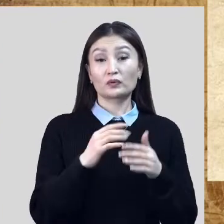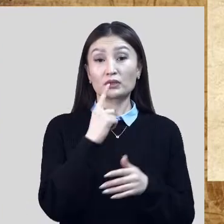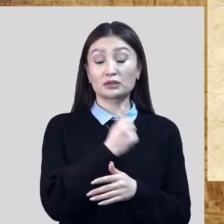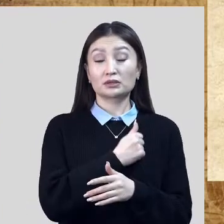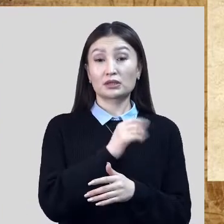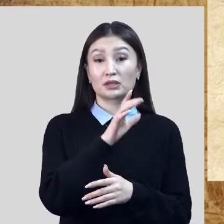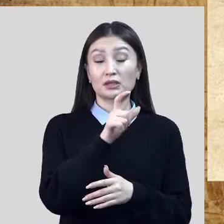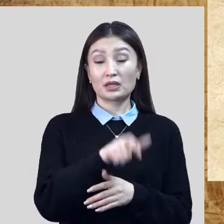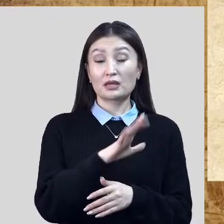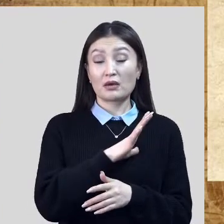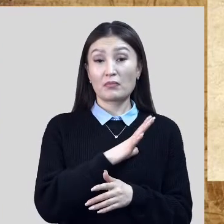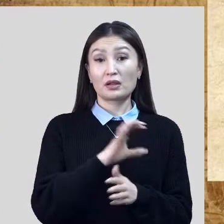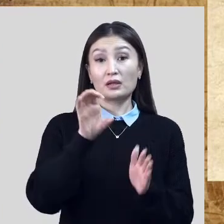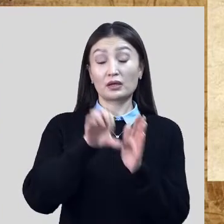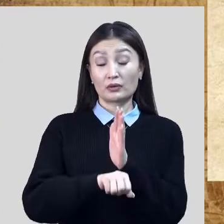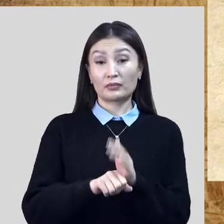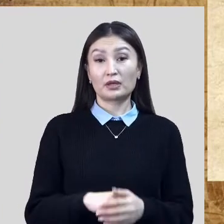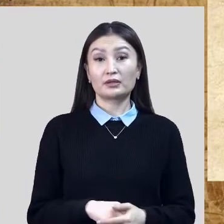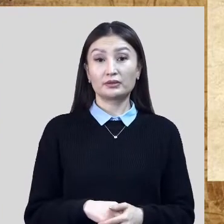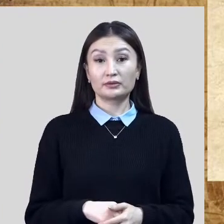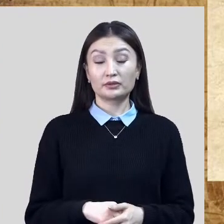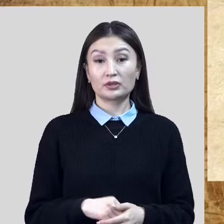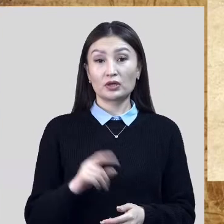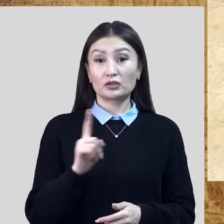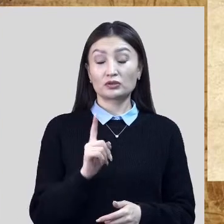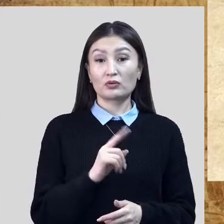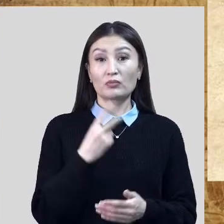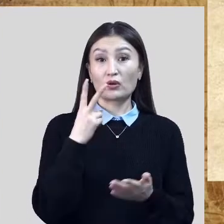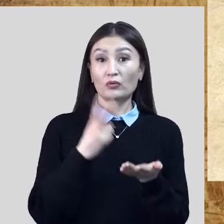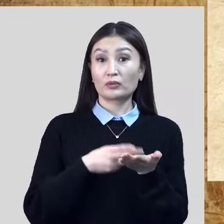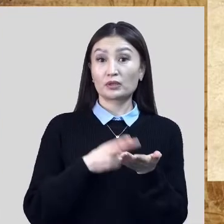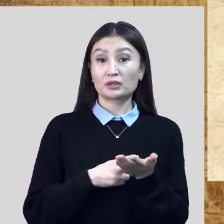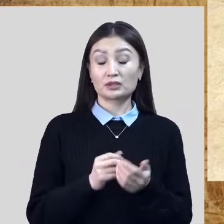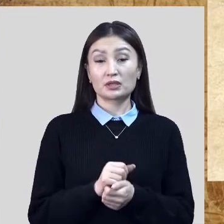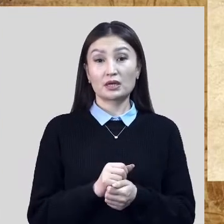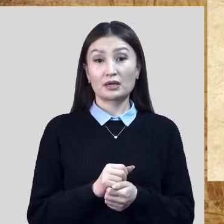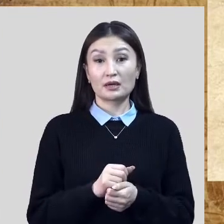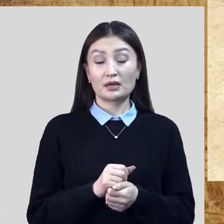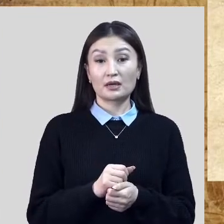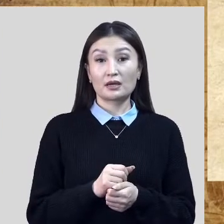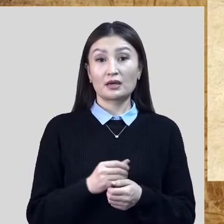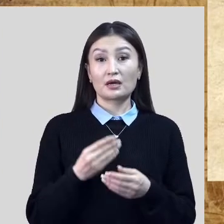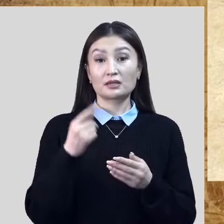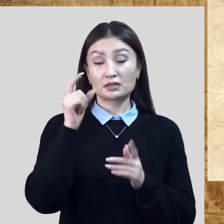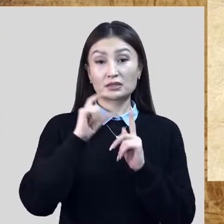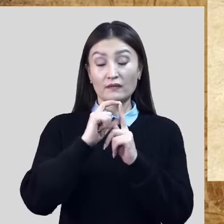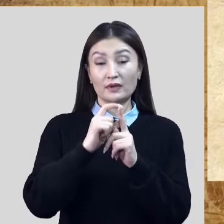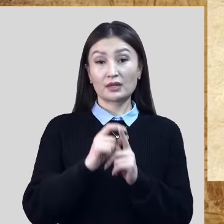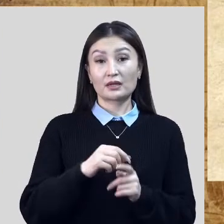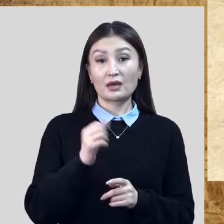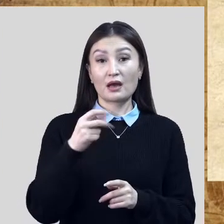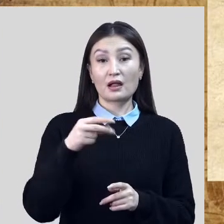был приговорен к смертной казни. Чтобы убедиться в искренности заверения алайской